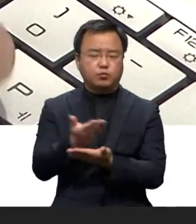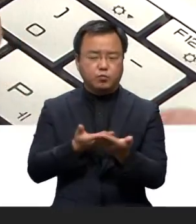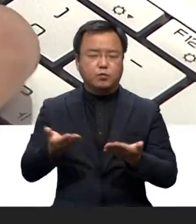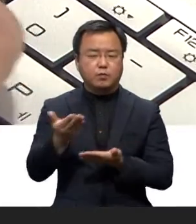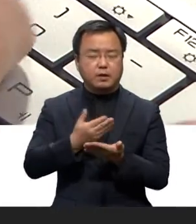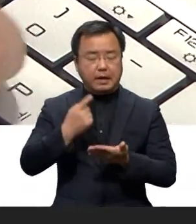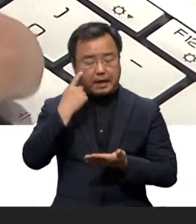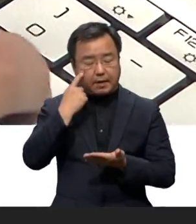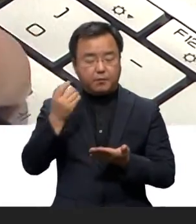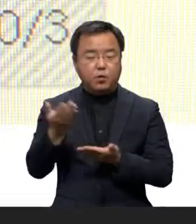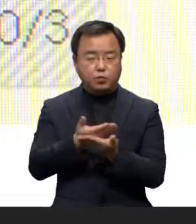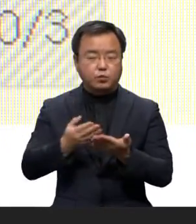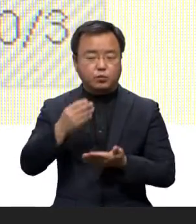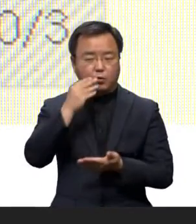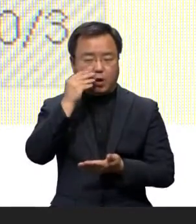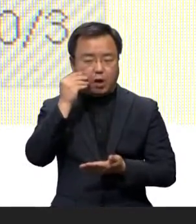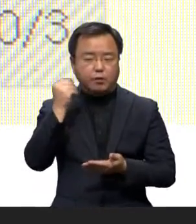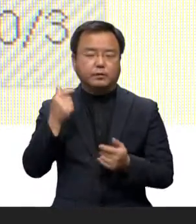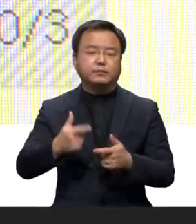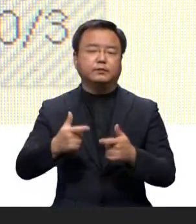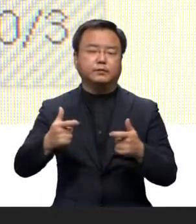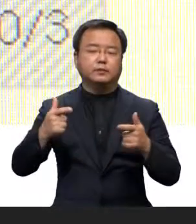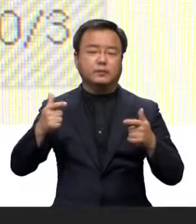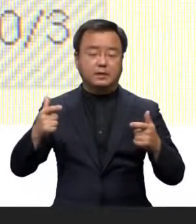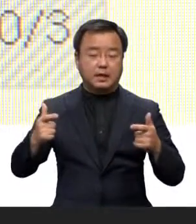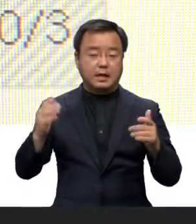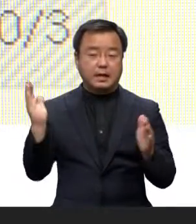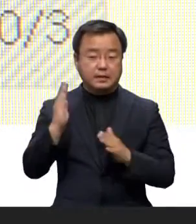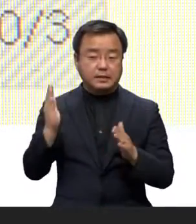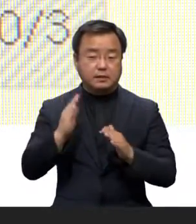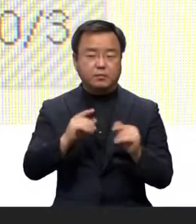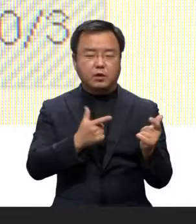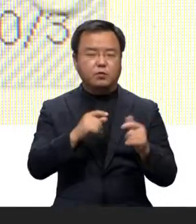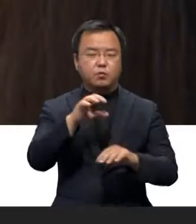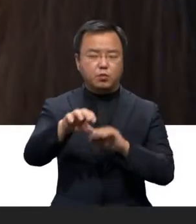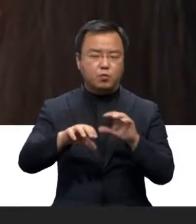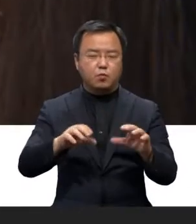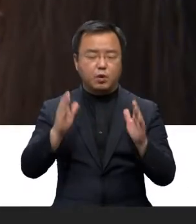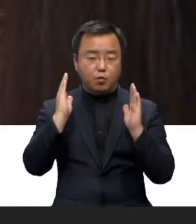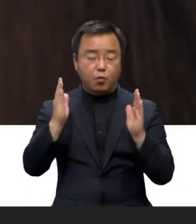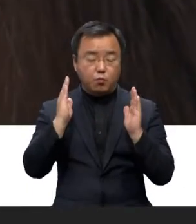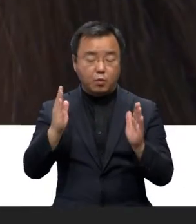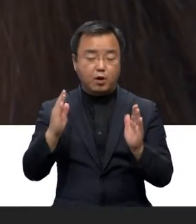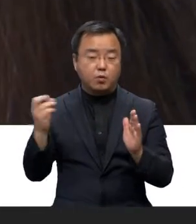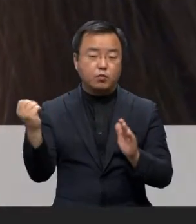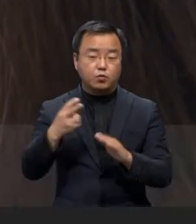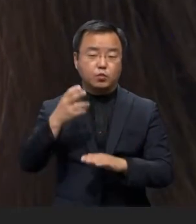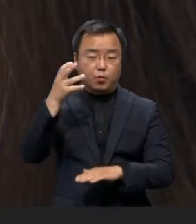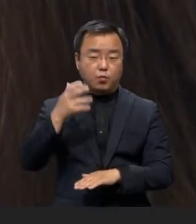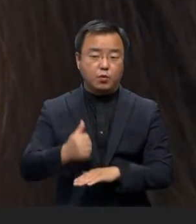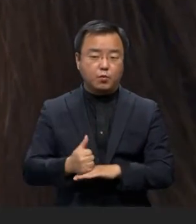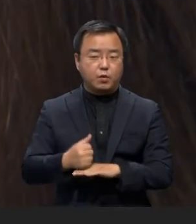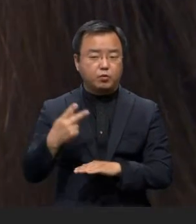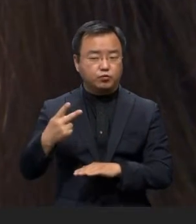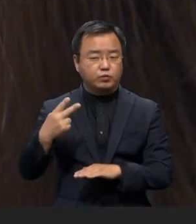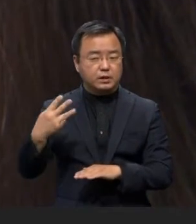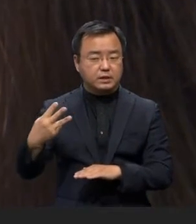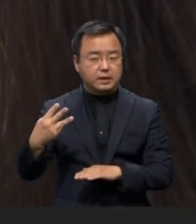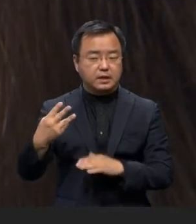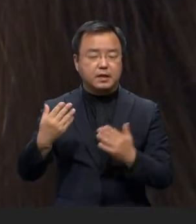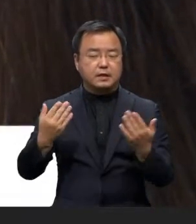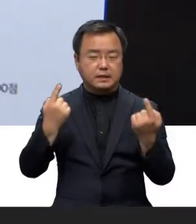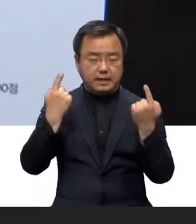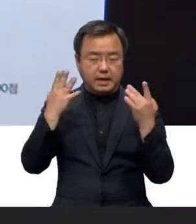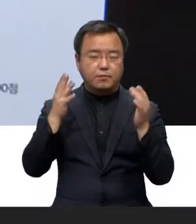교류가 이렇게 자연스럽게 활성화되면 학생들이 여러 대학에서 수업을 듣고 그 결과 두 개 혹은 세 개 대학에서 학위도 받을